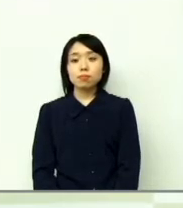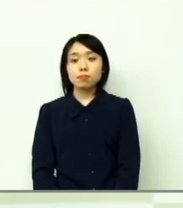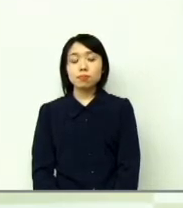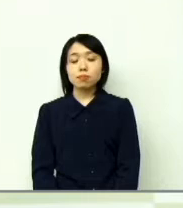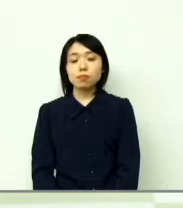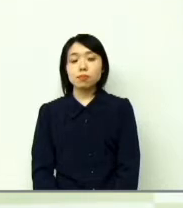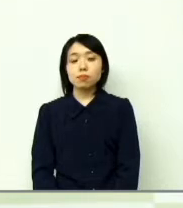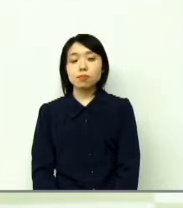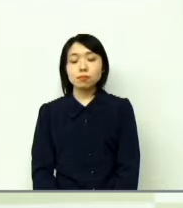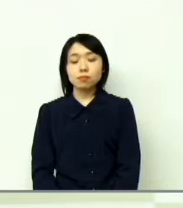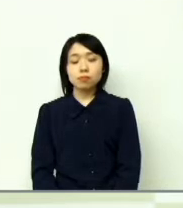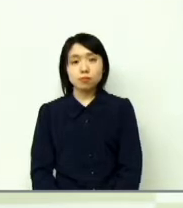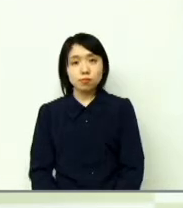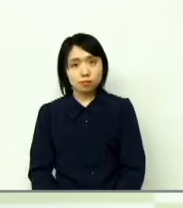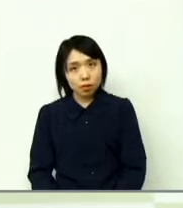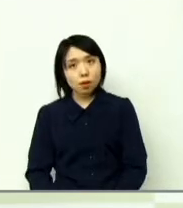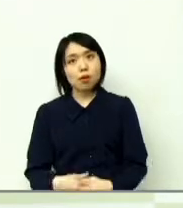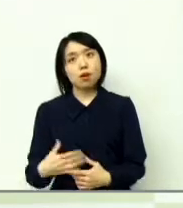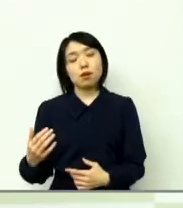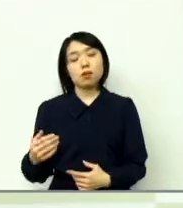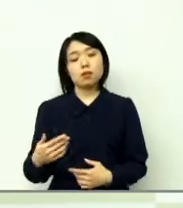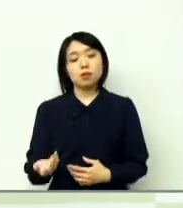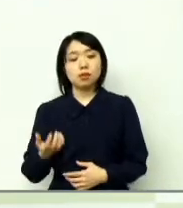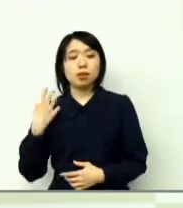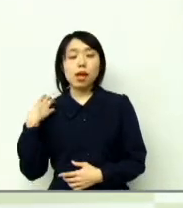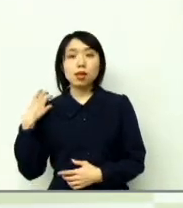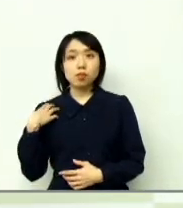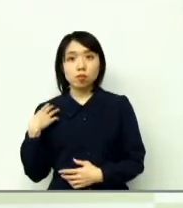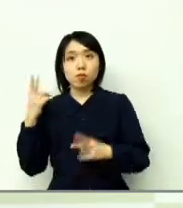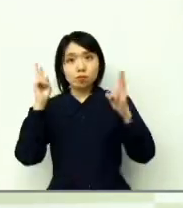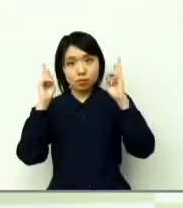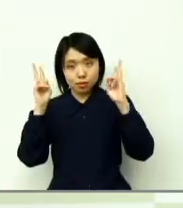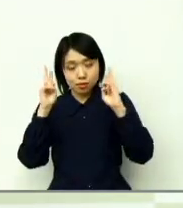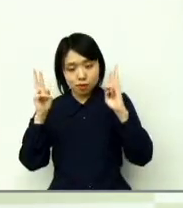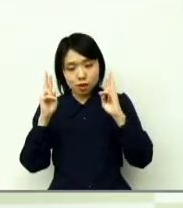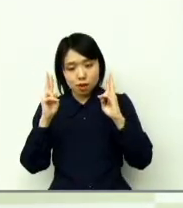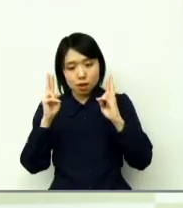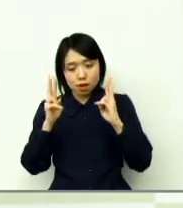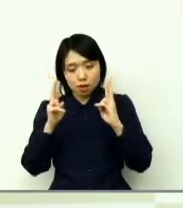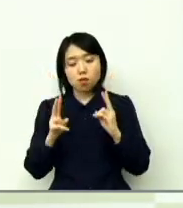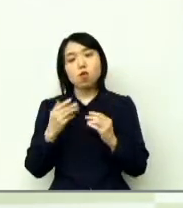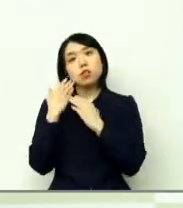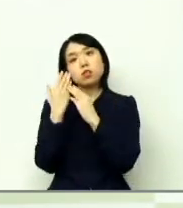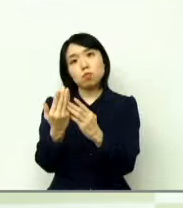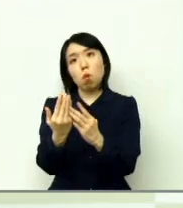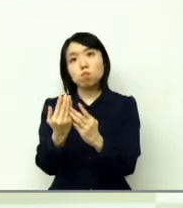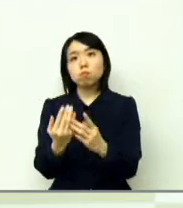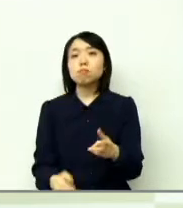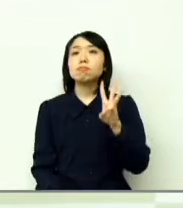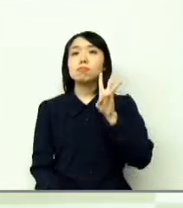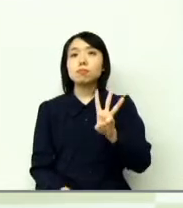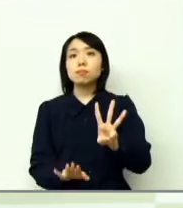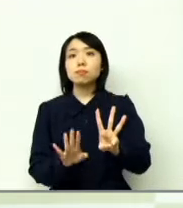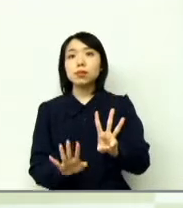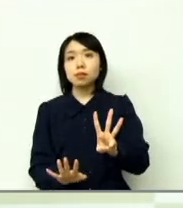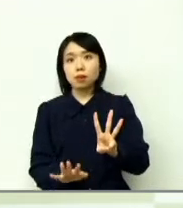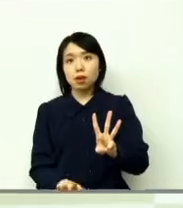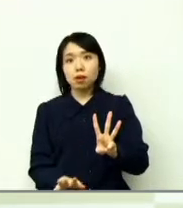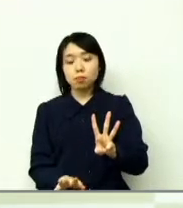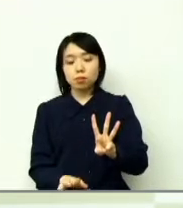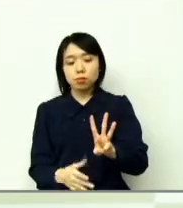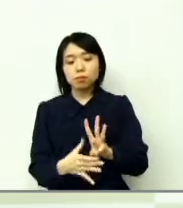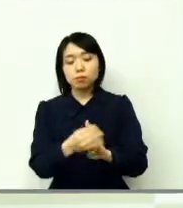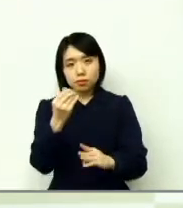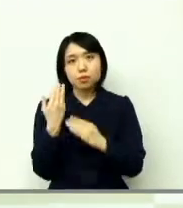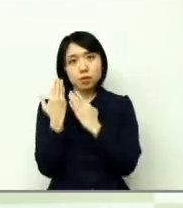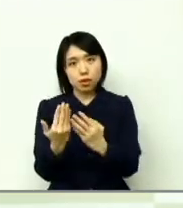それでは、幹事社として代表質問をさせていただきます。質問は3つあります、はい、まとめて行いますのでよろ